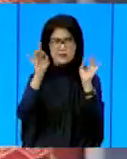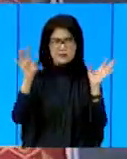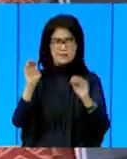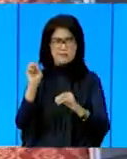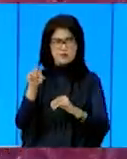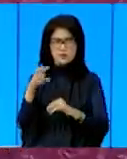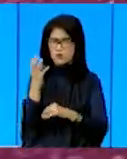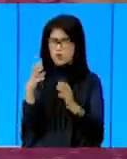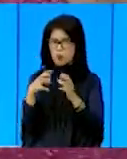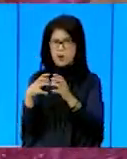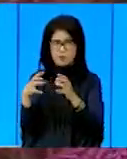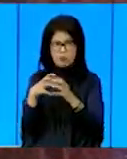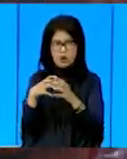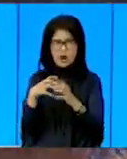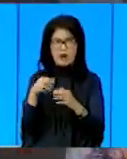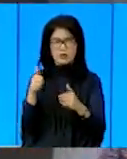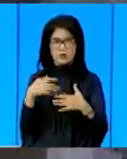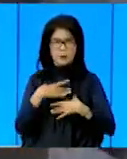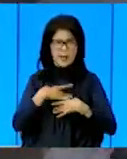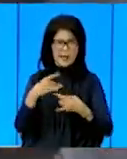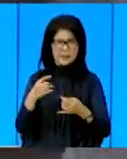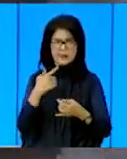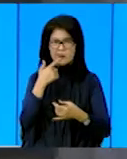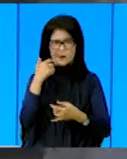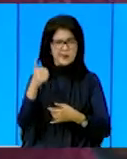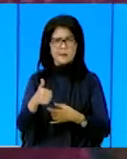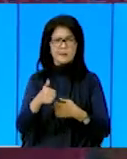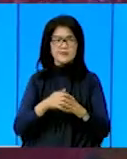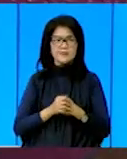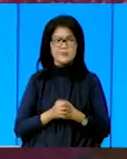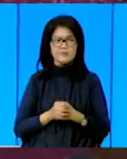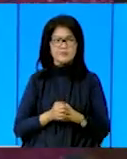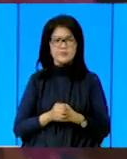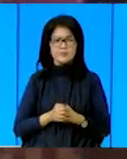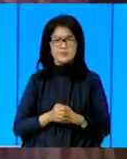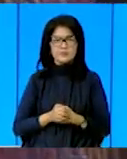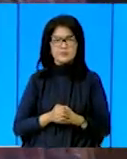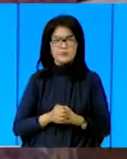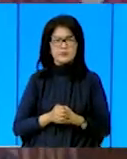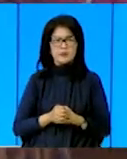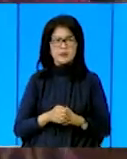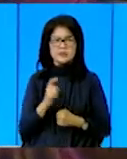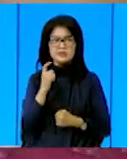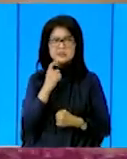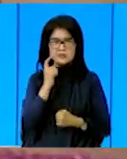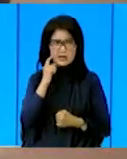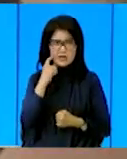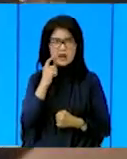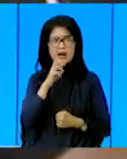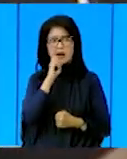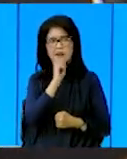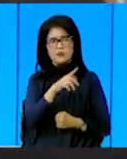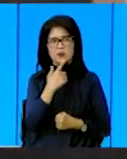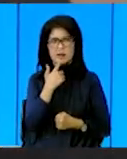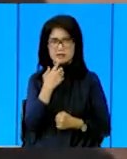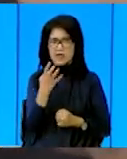buah-buahan sangat memanjakan mata dan rasa bagi wisatawan yang hadir. Bahkan Sandiaga Uno juga ikut mencicipi segarnya rasa buah